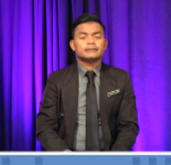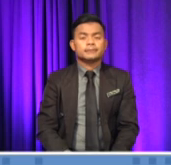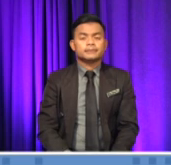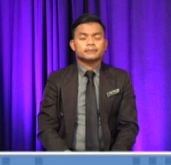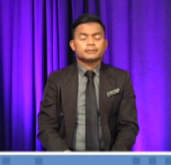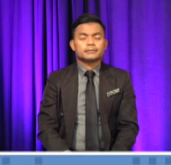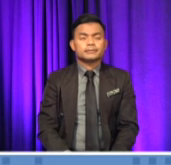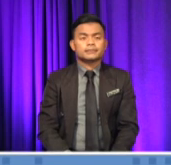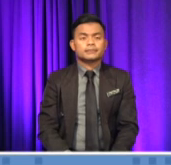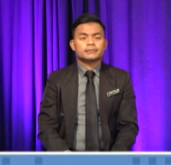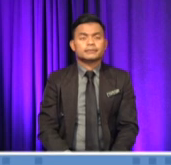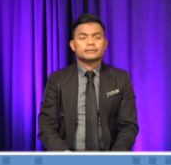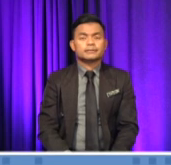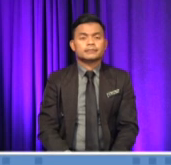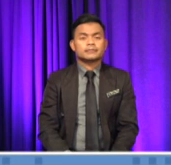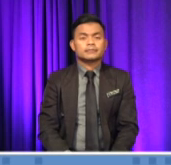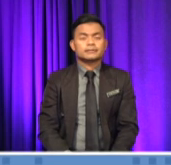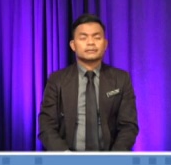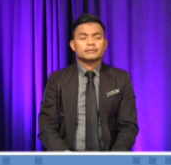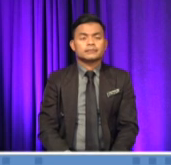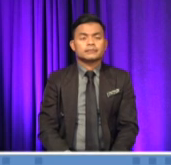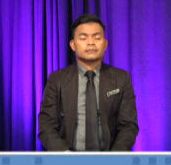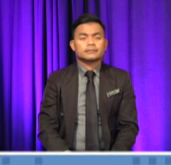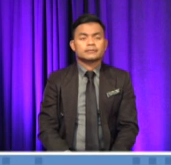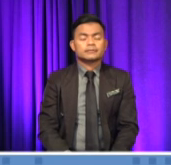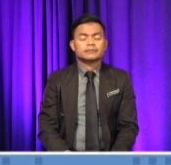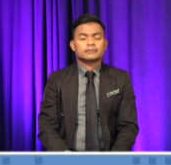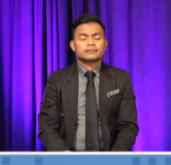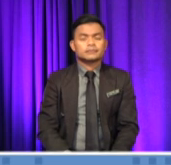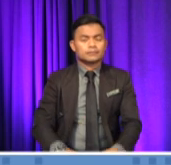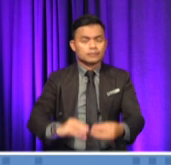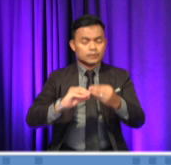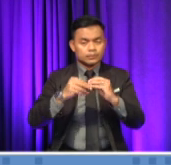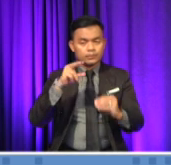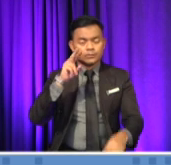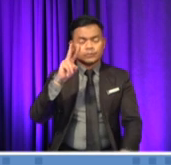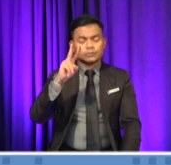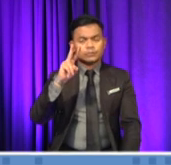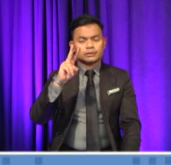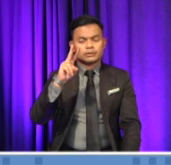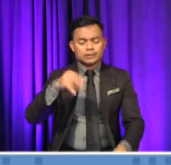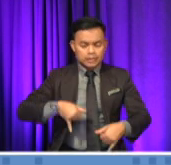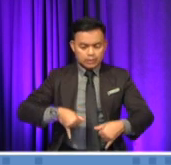oke yang kedua harus mengalir apabila